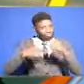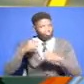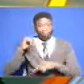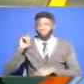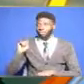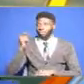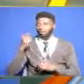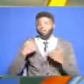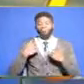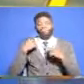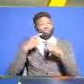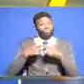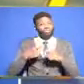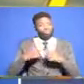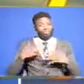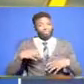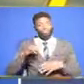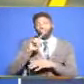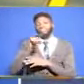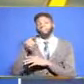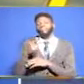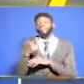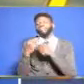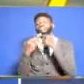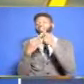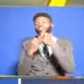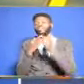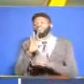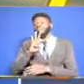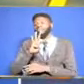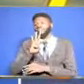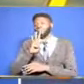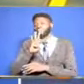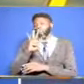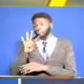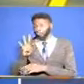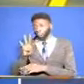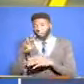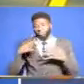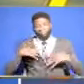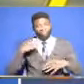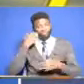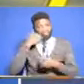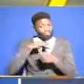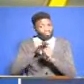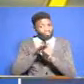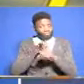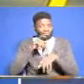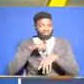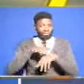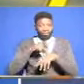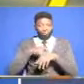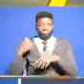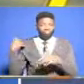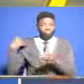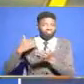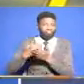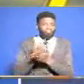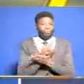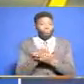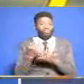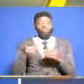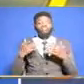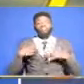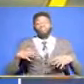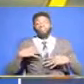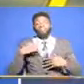menakili jumla ya visa 1844 vya maambukizi ya COVID-19 katika muda wa wiki moja, huku wagonjwa